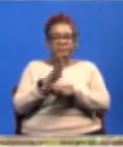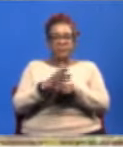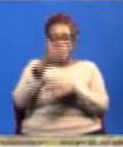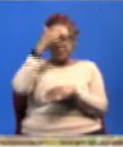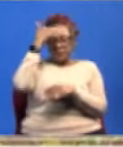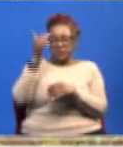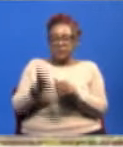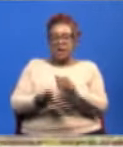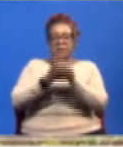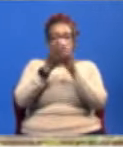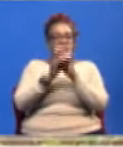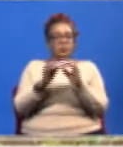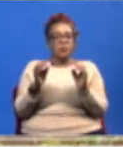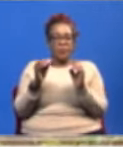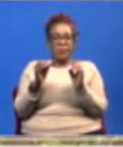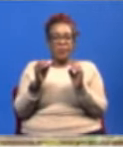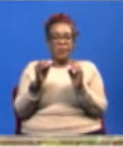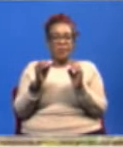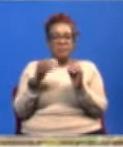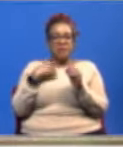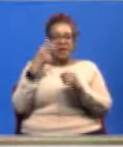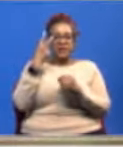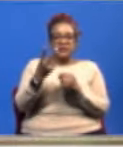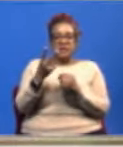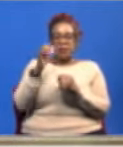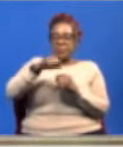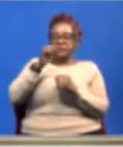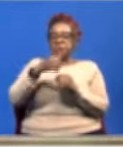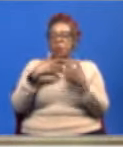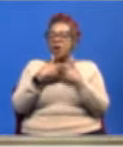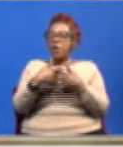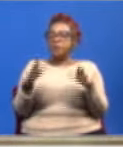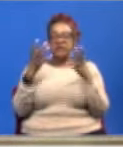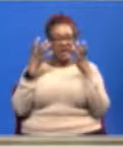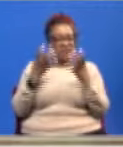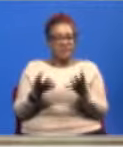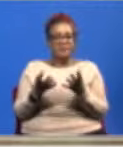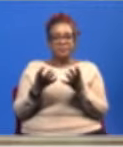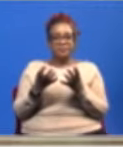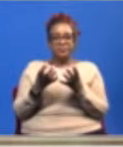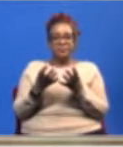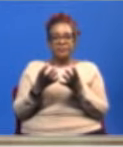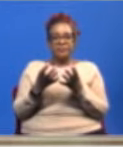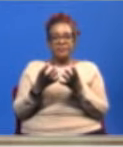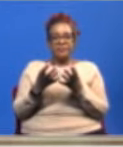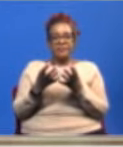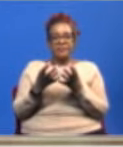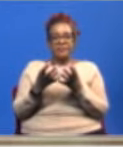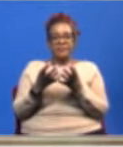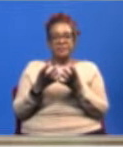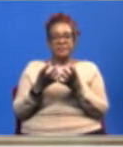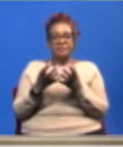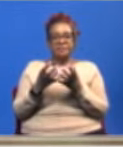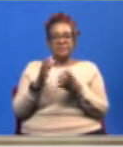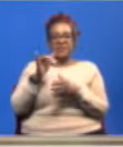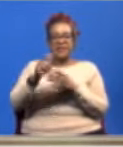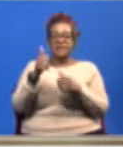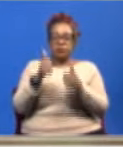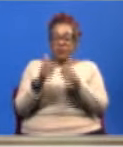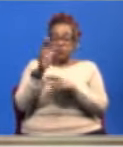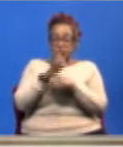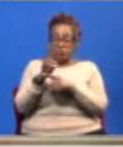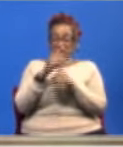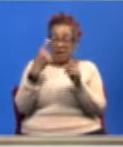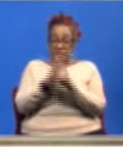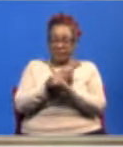haijasaidia mimea yetu. Na naona ni kama tutakuwa na hasara. Hata mali tumepanda mahindi yenye iko tulitumia mbolea tofauti na